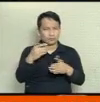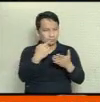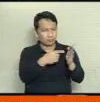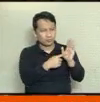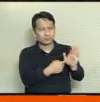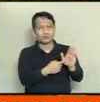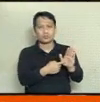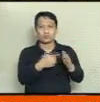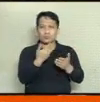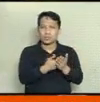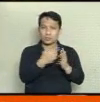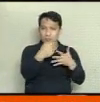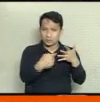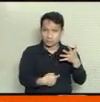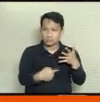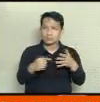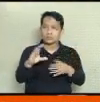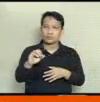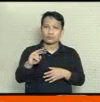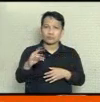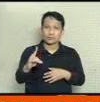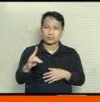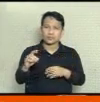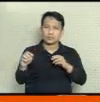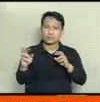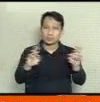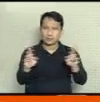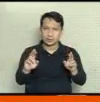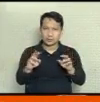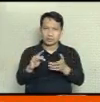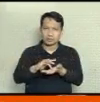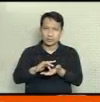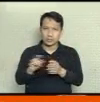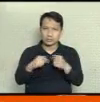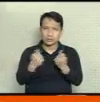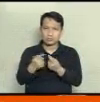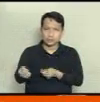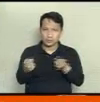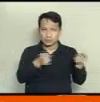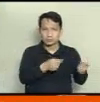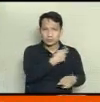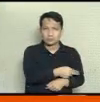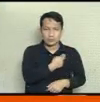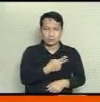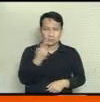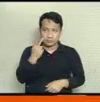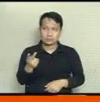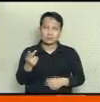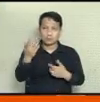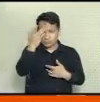ng sintomas ng COVID-19. Nakahanda ang medical team na ilipat sa ospital ang sinumang makikitaan